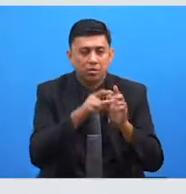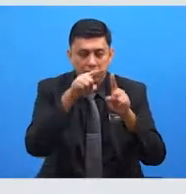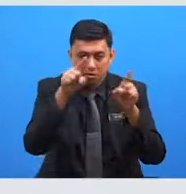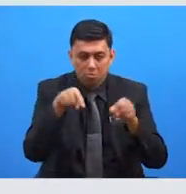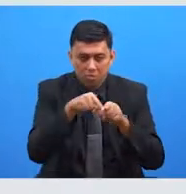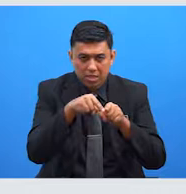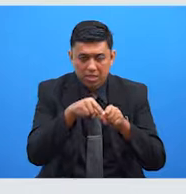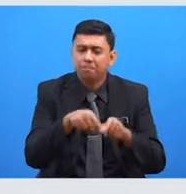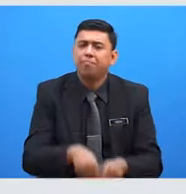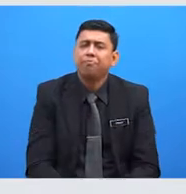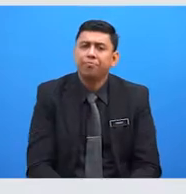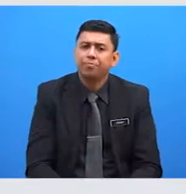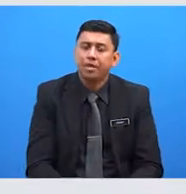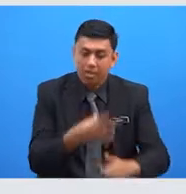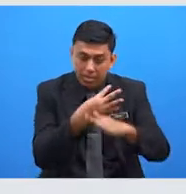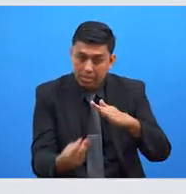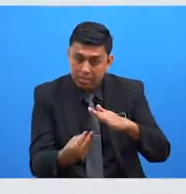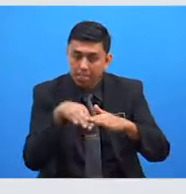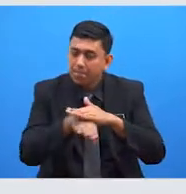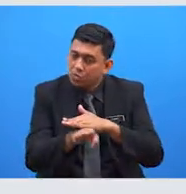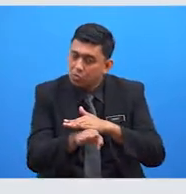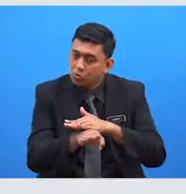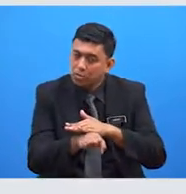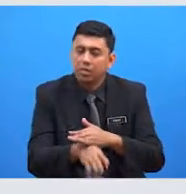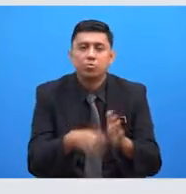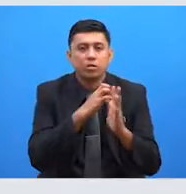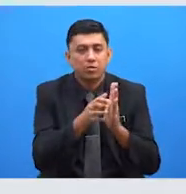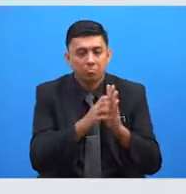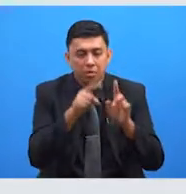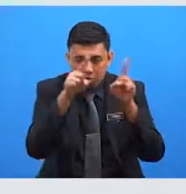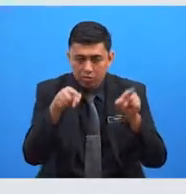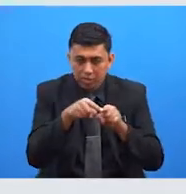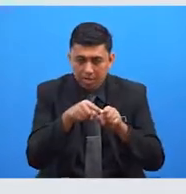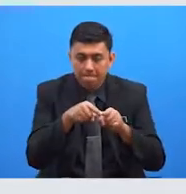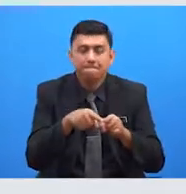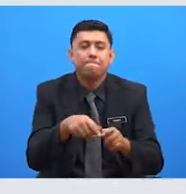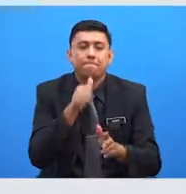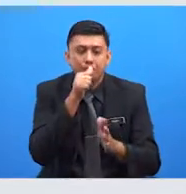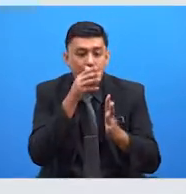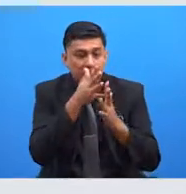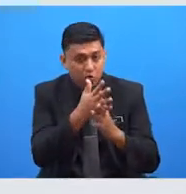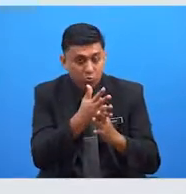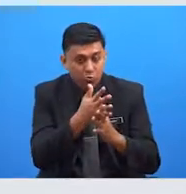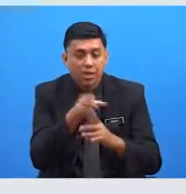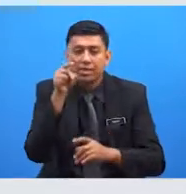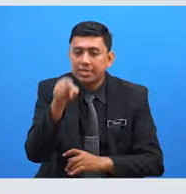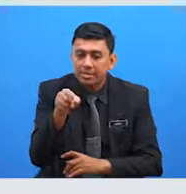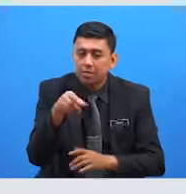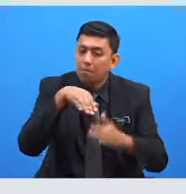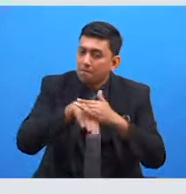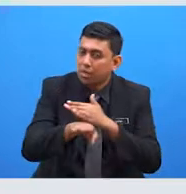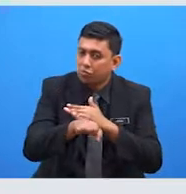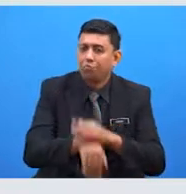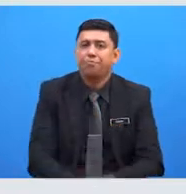input username dan memasukkan juga data dalam ke kotak input password. Kemudian, klik butang login.